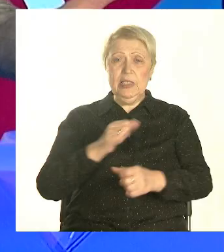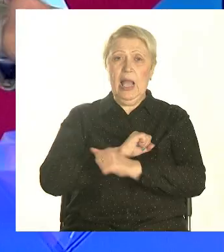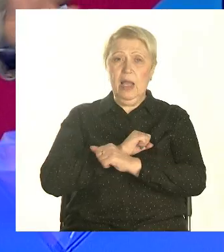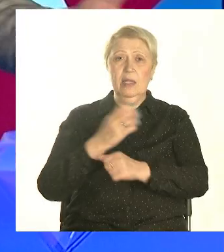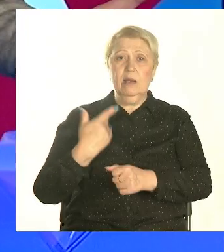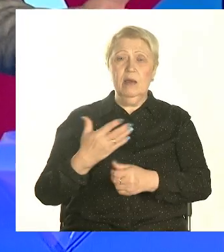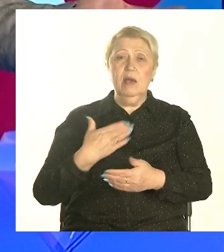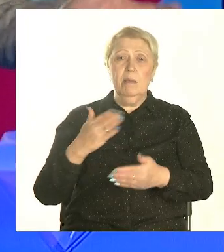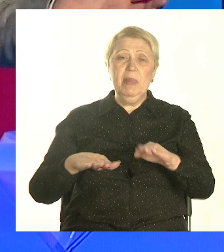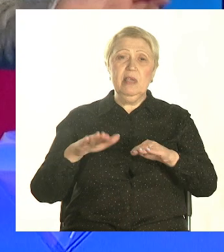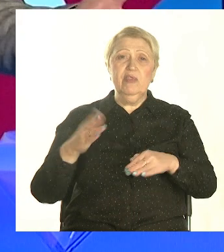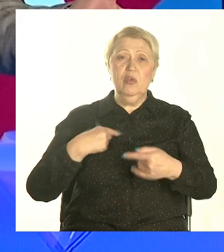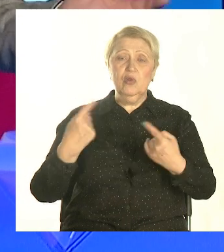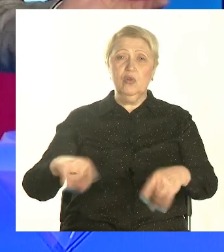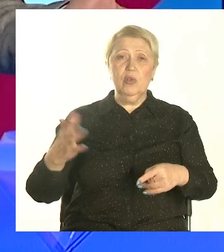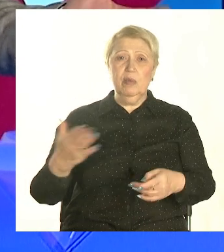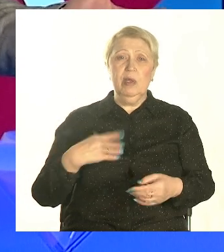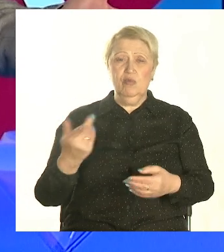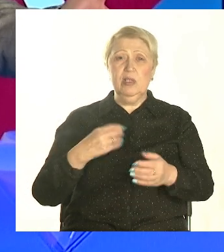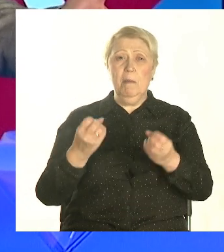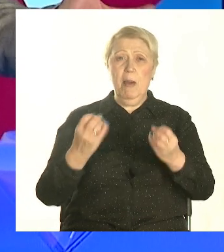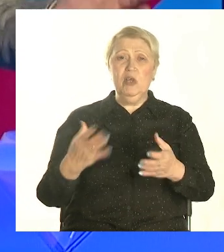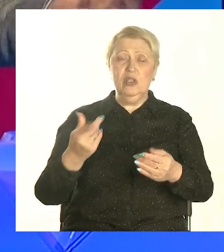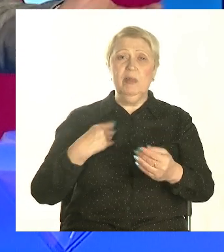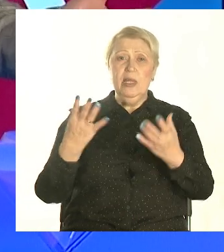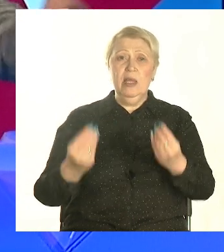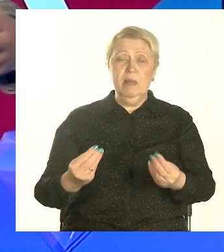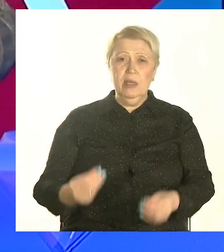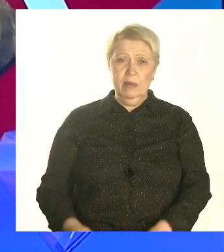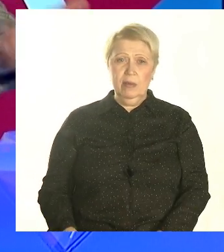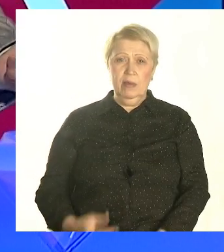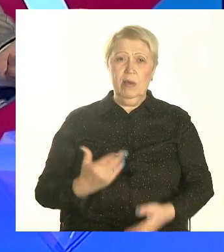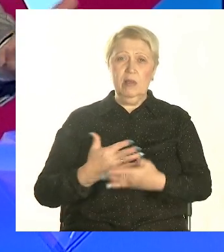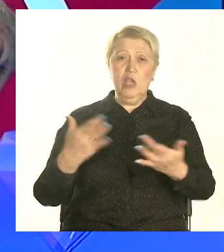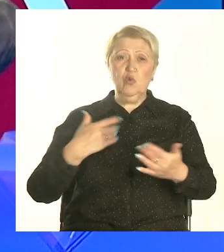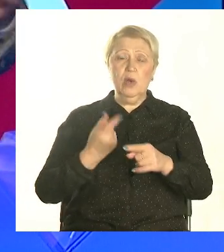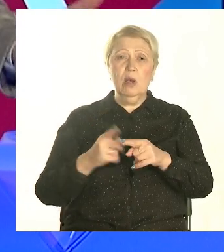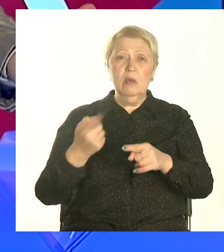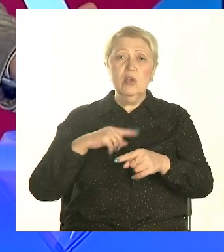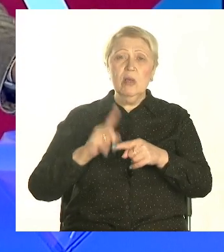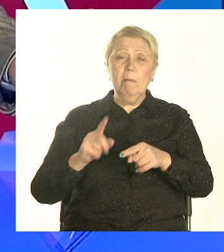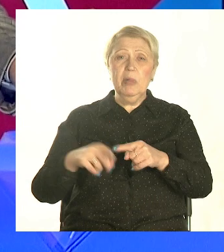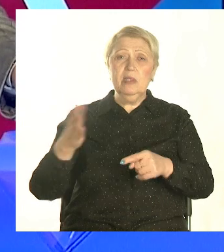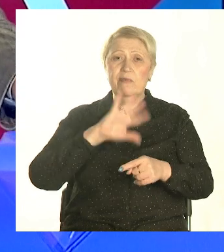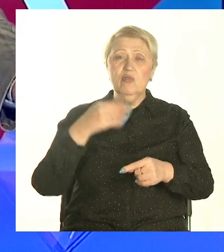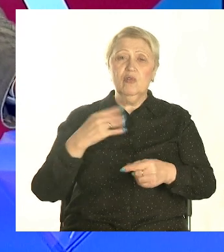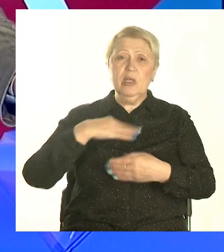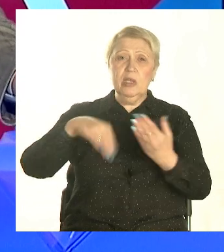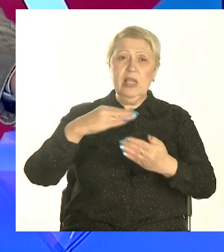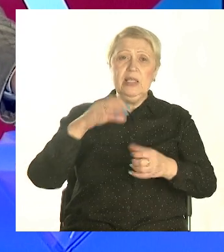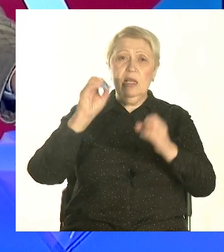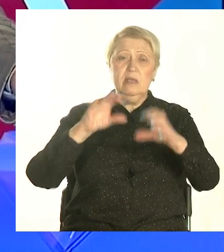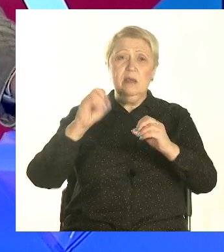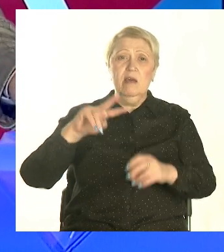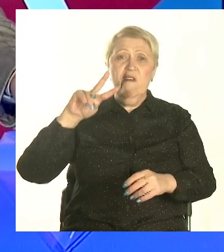с, там, с обычными там, рядовыми какими-то днями, то вот это насколько интенсивнее засоряться все начинает? Ну, в